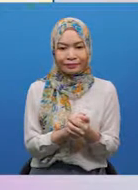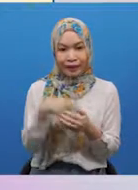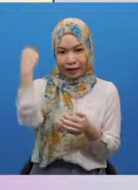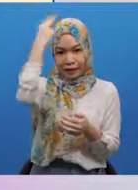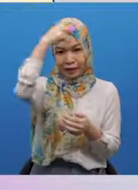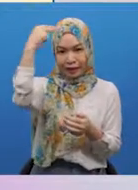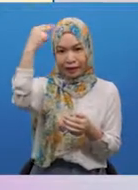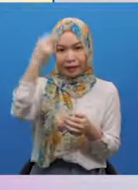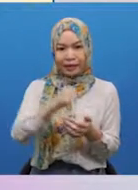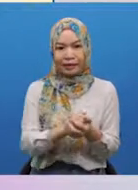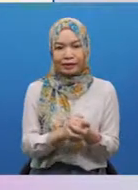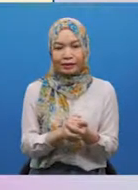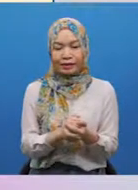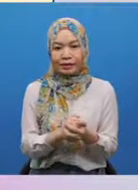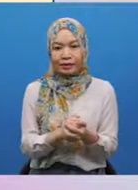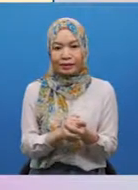dan warisan tengku.